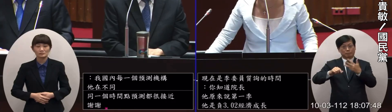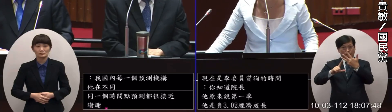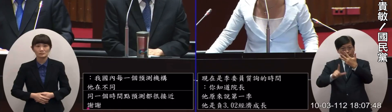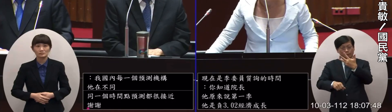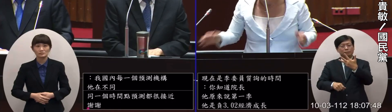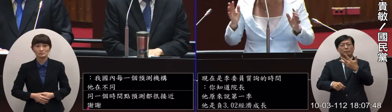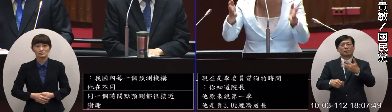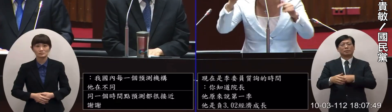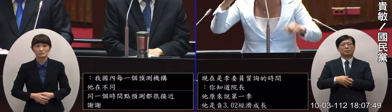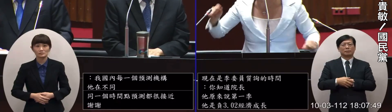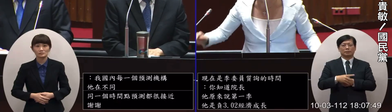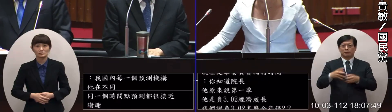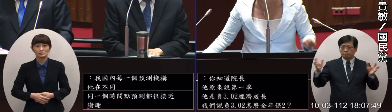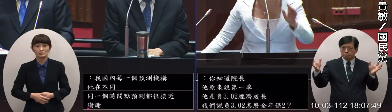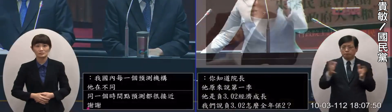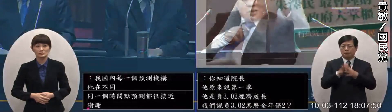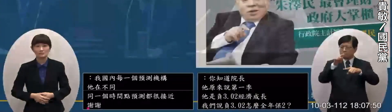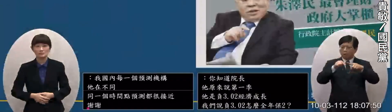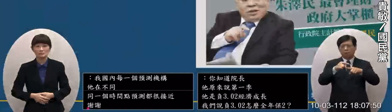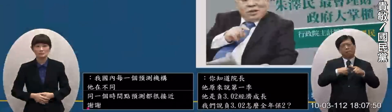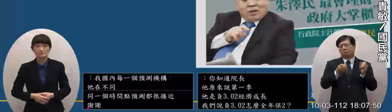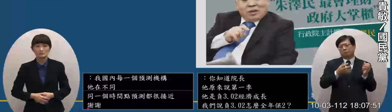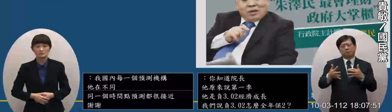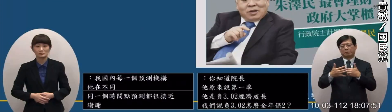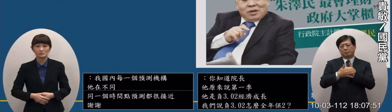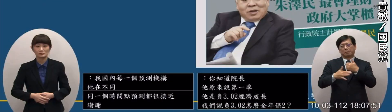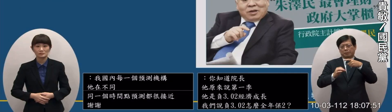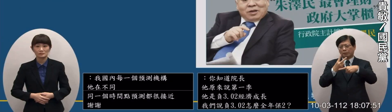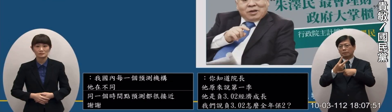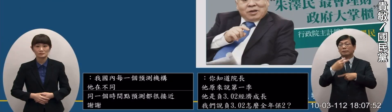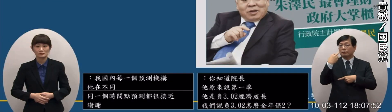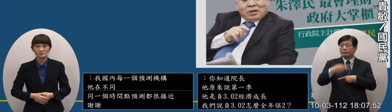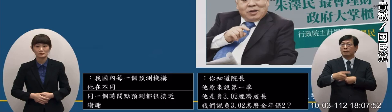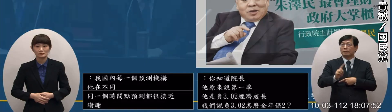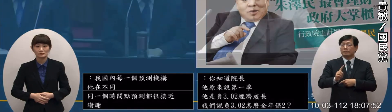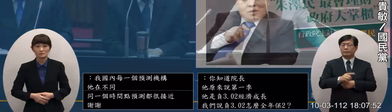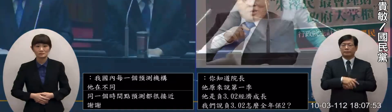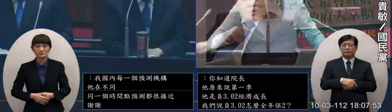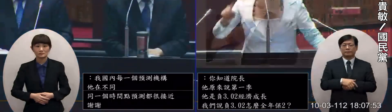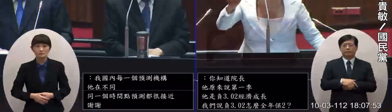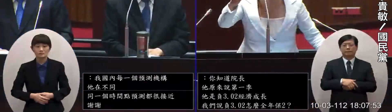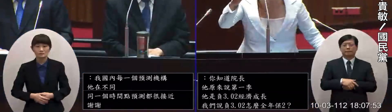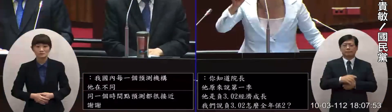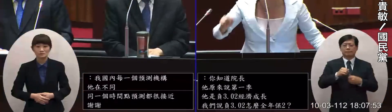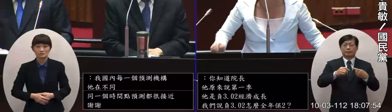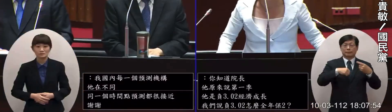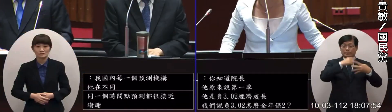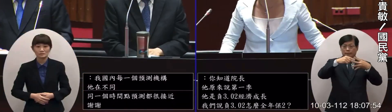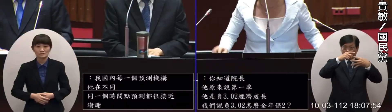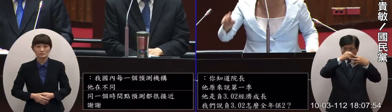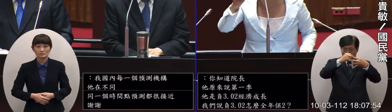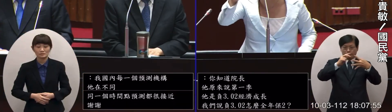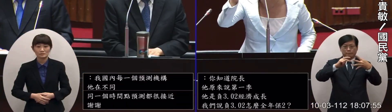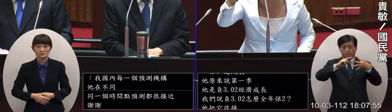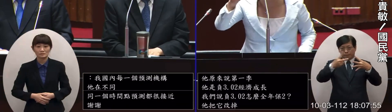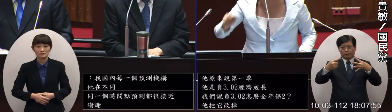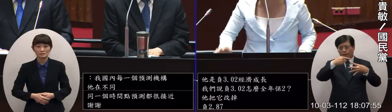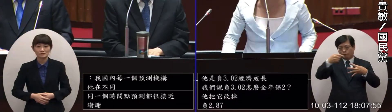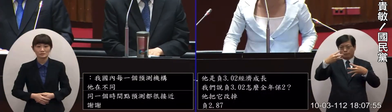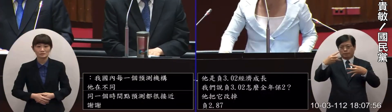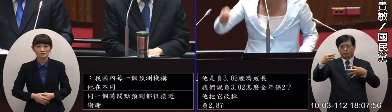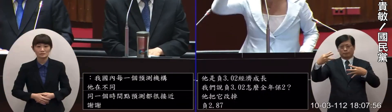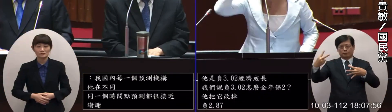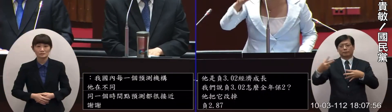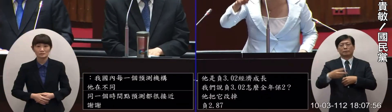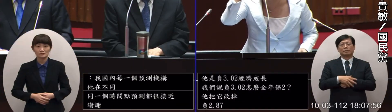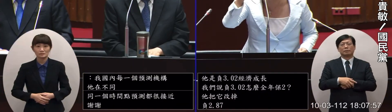的时候呢，他总算承认没有办法保二。你知道他又做了什么动作吗？他把第一季的改回